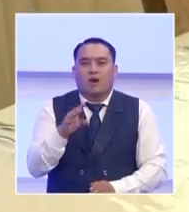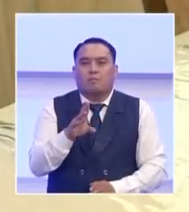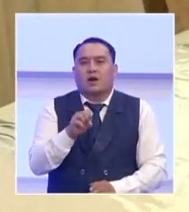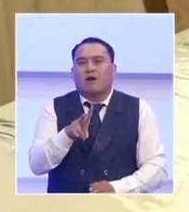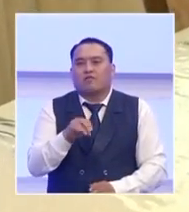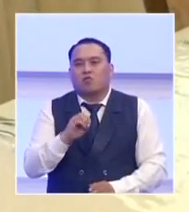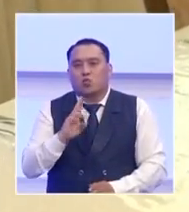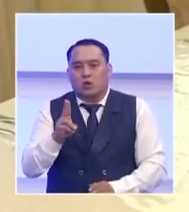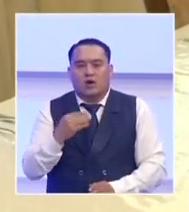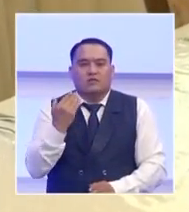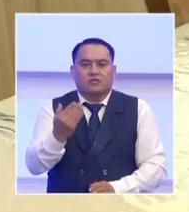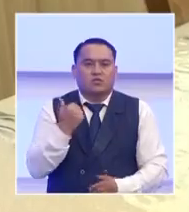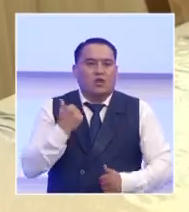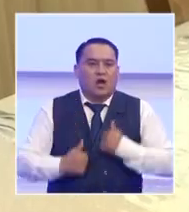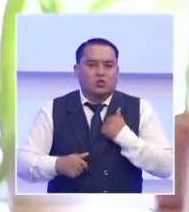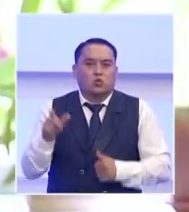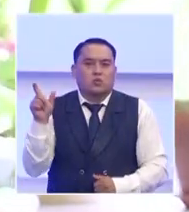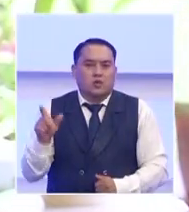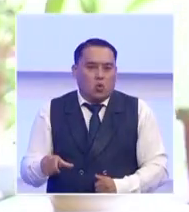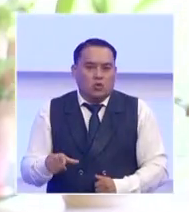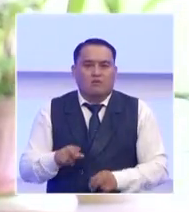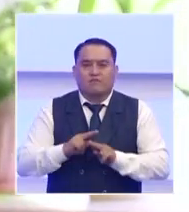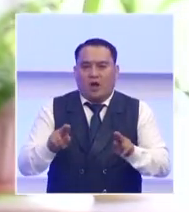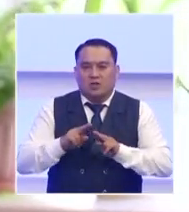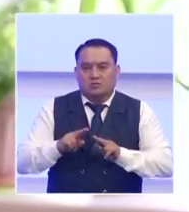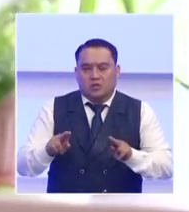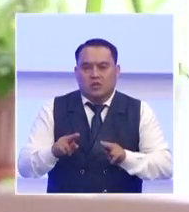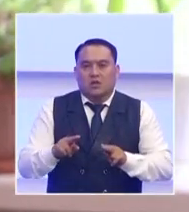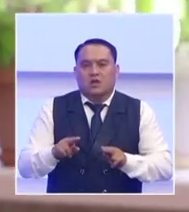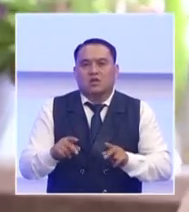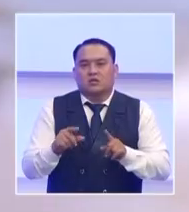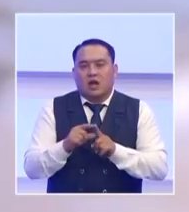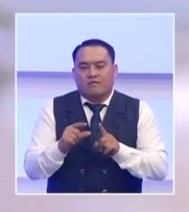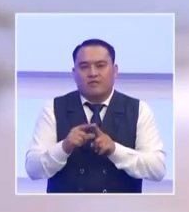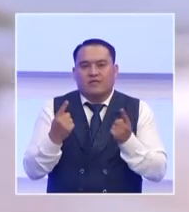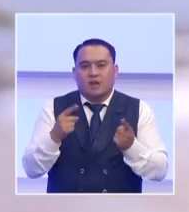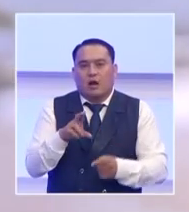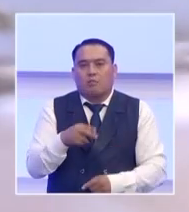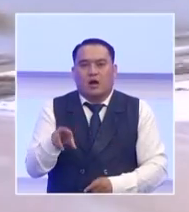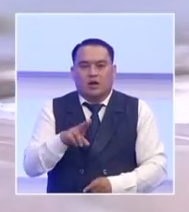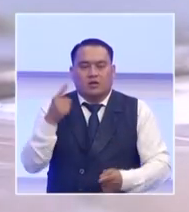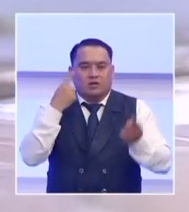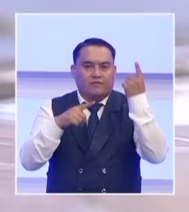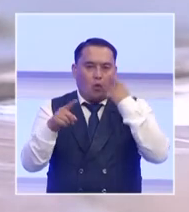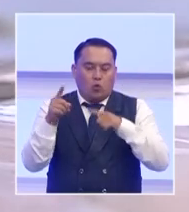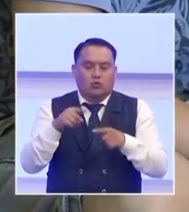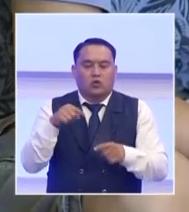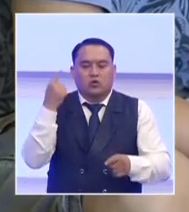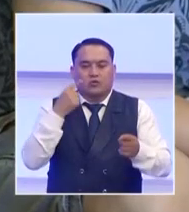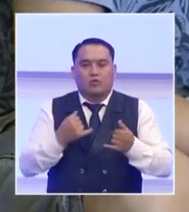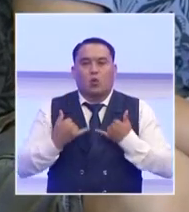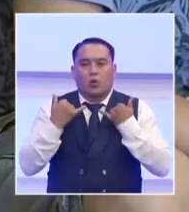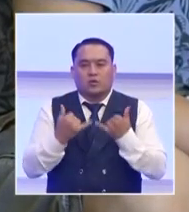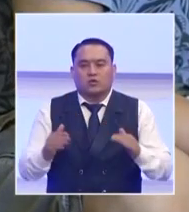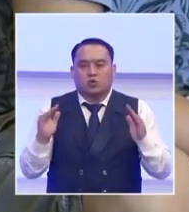всех их не себя считают достойными людьми ведь воспитывались а не на словах назидания великого абая творчество которого глубоко чтит